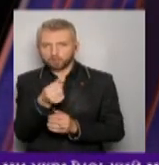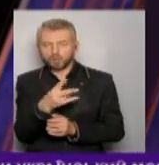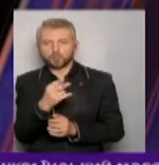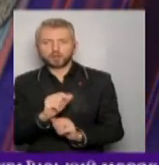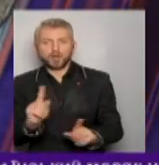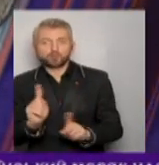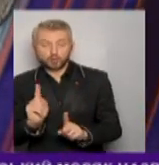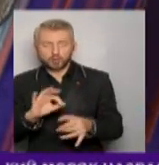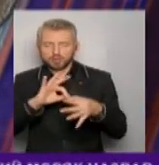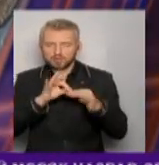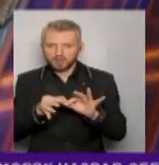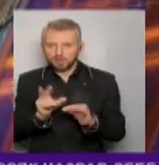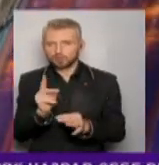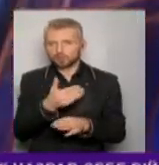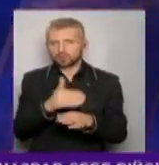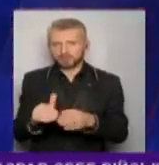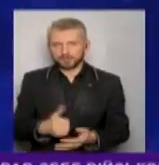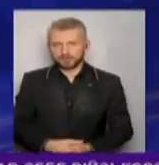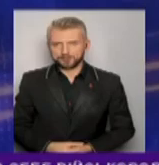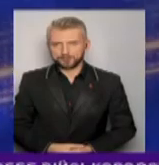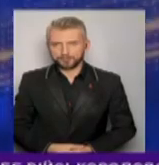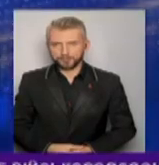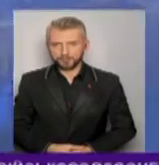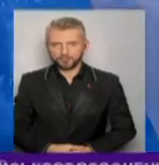Про всі деталі в другій частині «Київ Лайв».